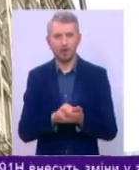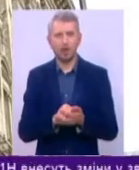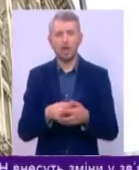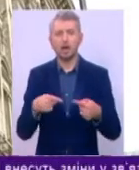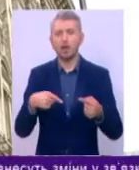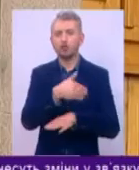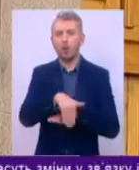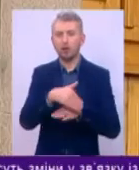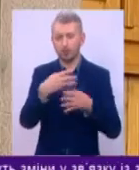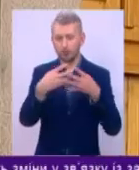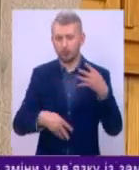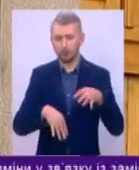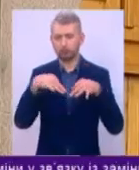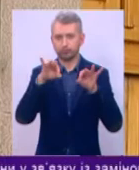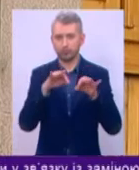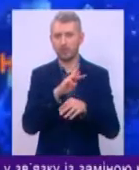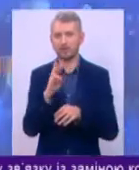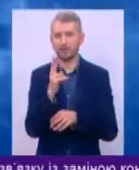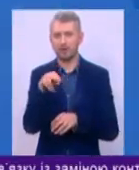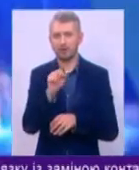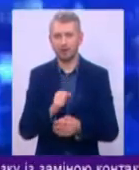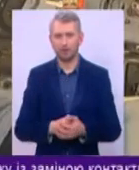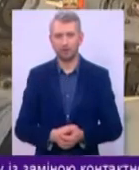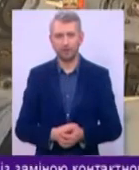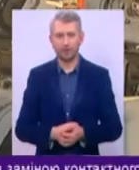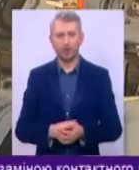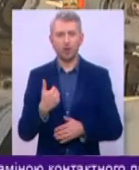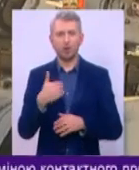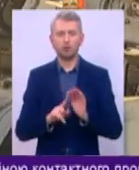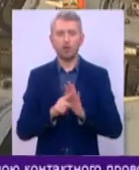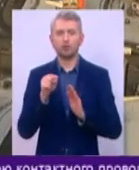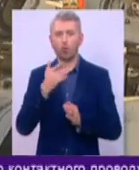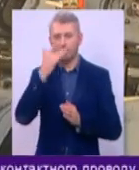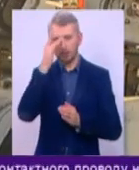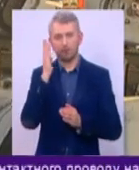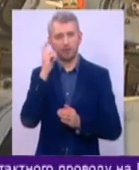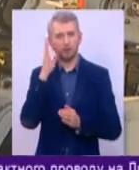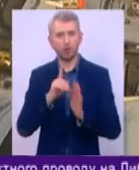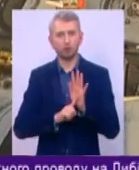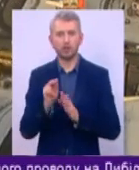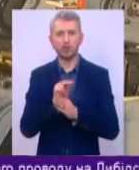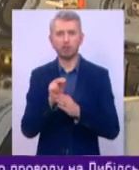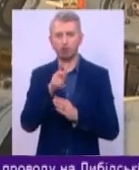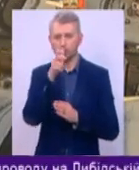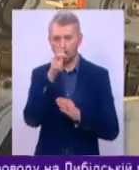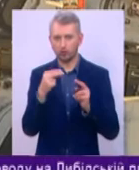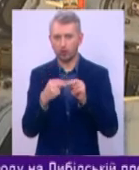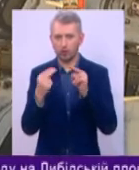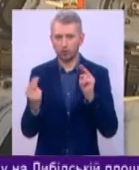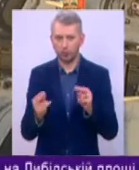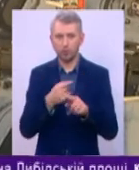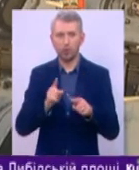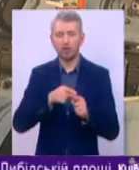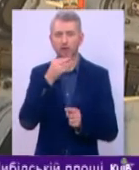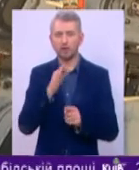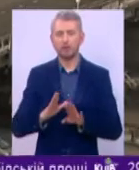адрес можна ознайомитись на сайті МДА. Уже з цього літа в Києві розпочнеться ремонт Шулявського шляхопроводу. Про це